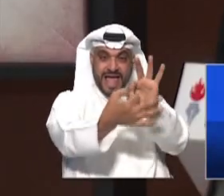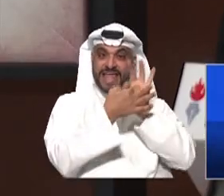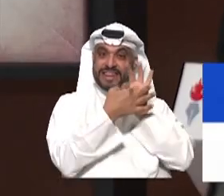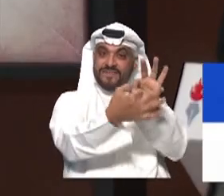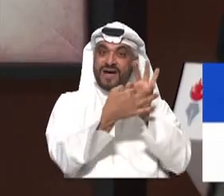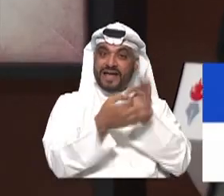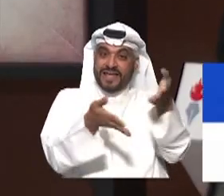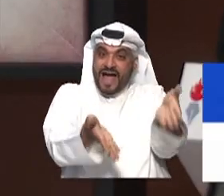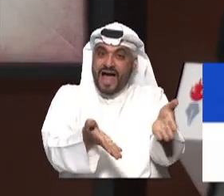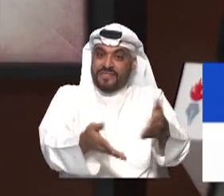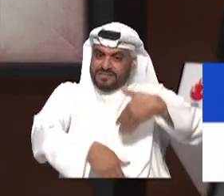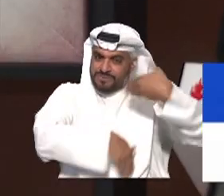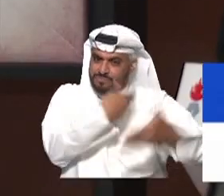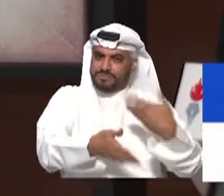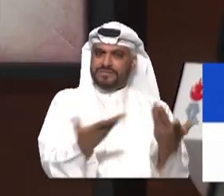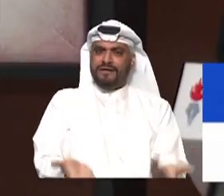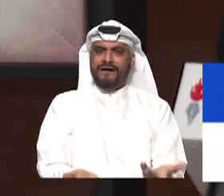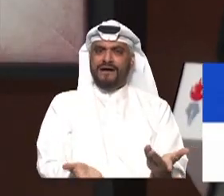تسريع